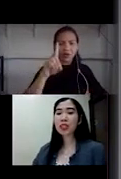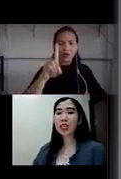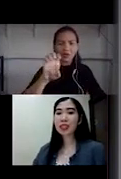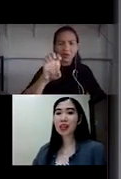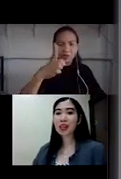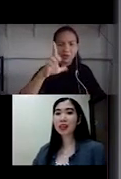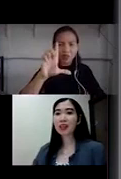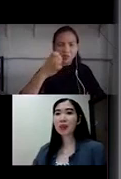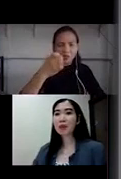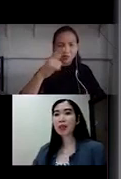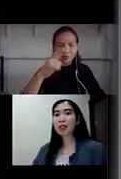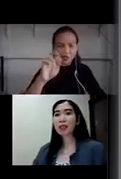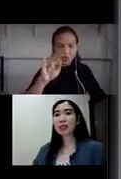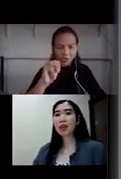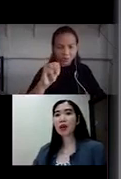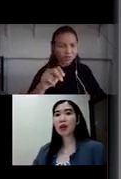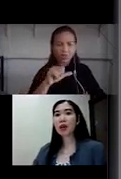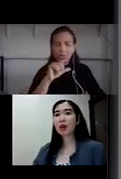hindi mo na kailangang